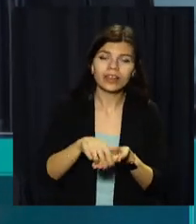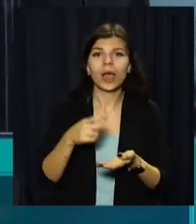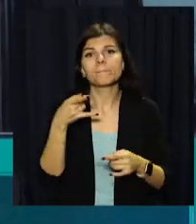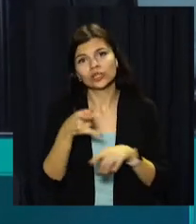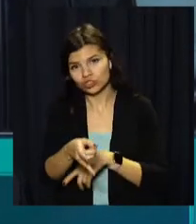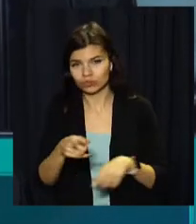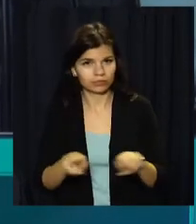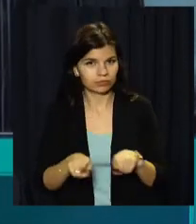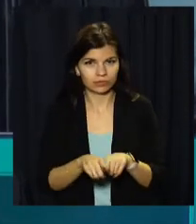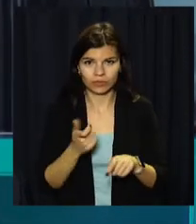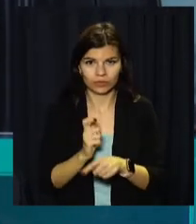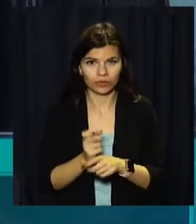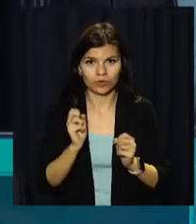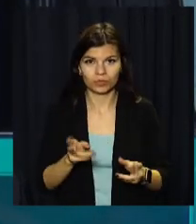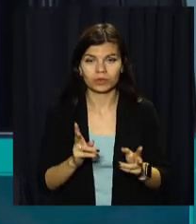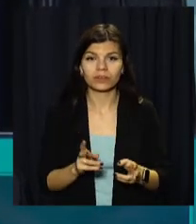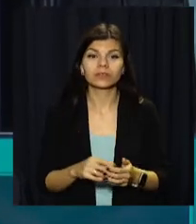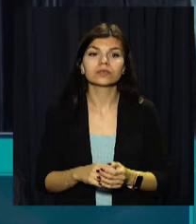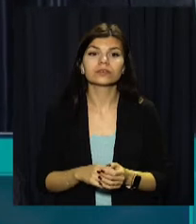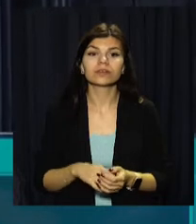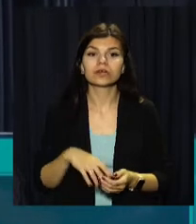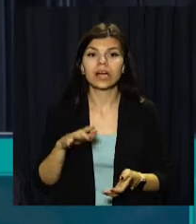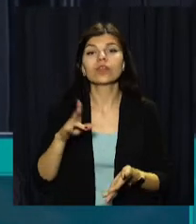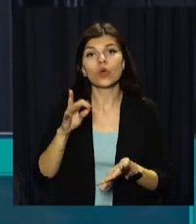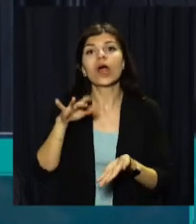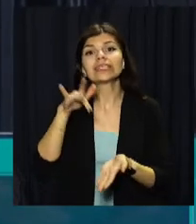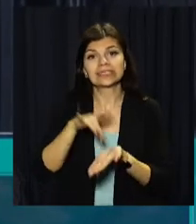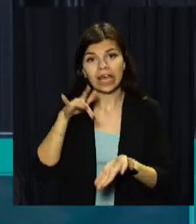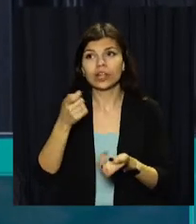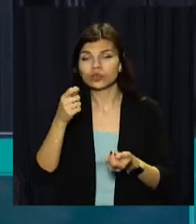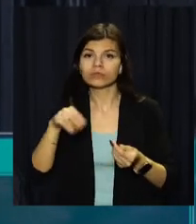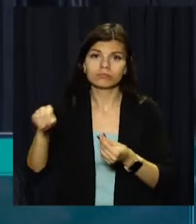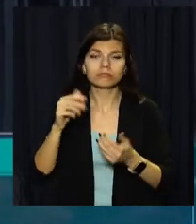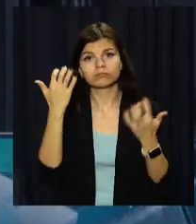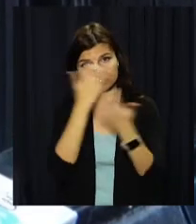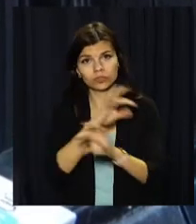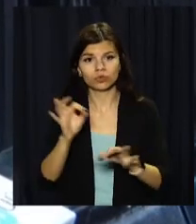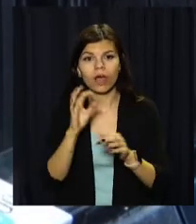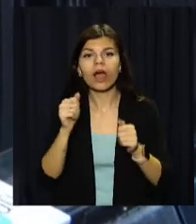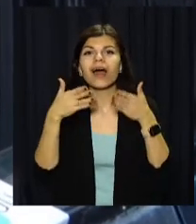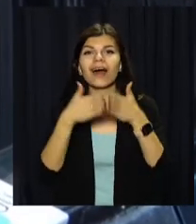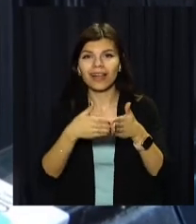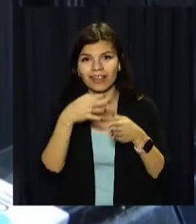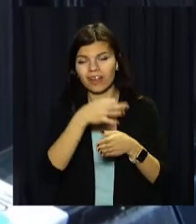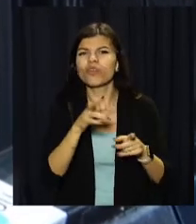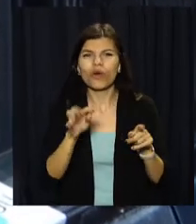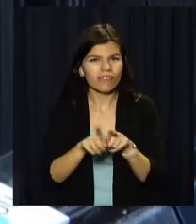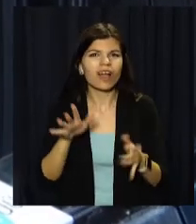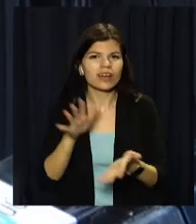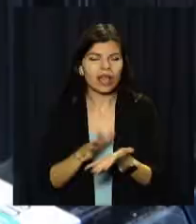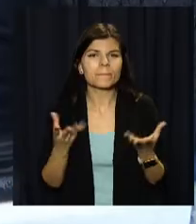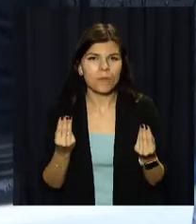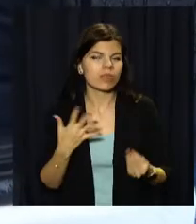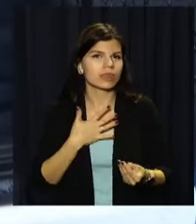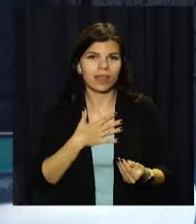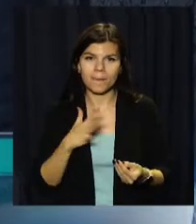ездить. По центральным улицам дороги более-менее разбиты, но все равно грязно, мокро,